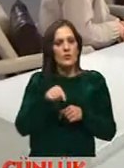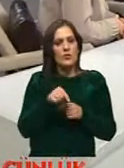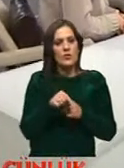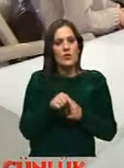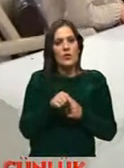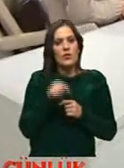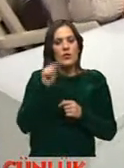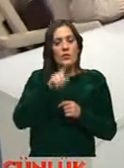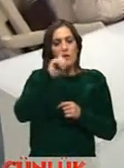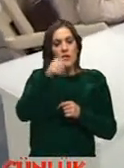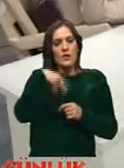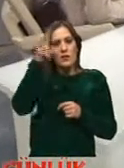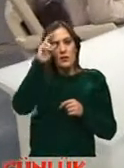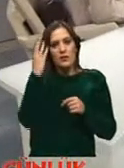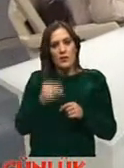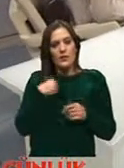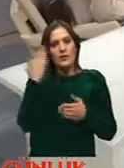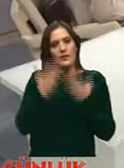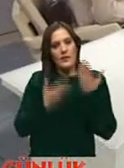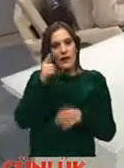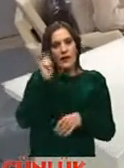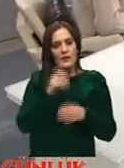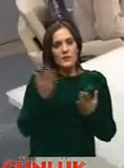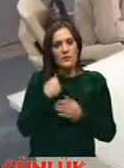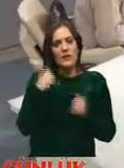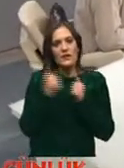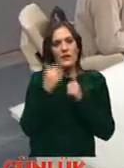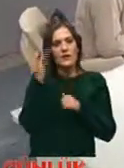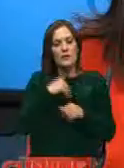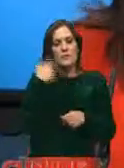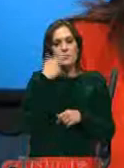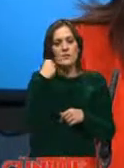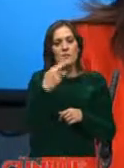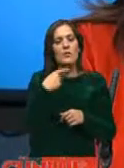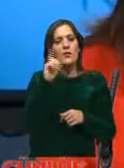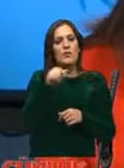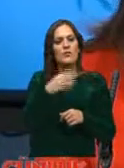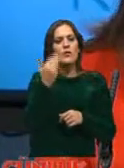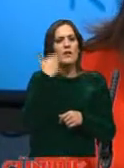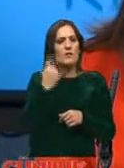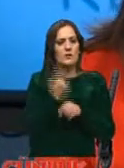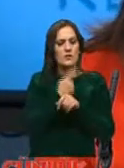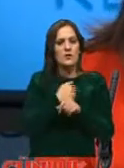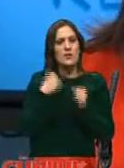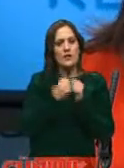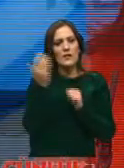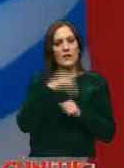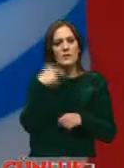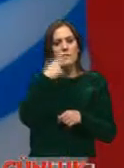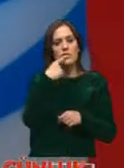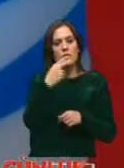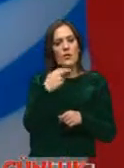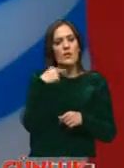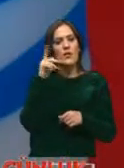bunu sadece psikolojik olarak değerlendirsek bile yan yana gelip şarkı söylemek lazım. Çok keyifli bir şey bu. Yan yana gelip şarkı